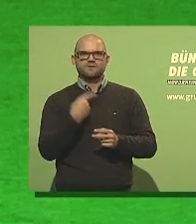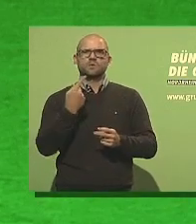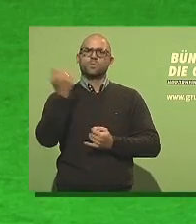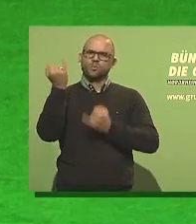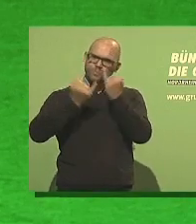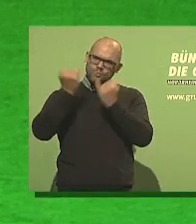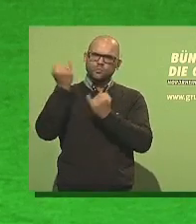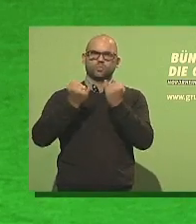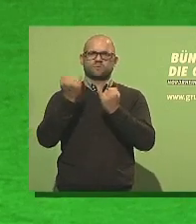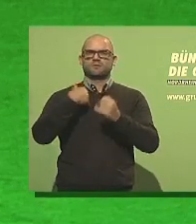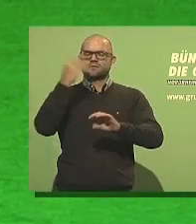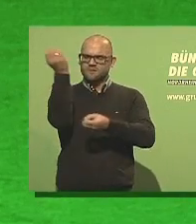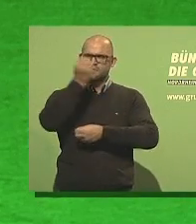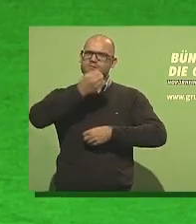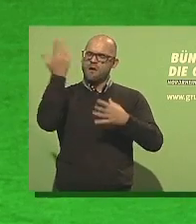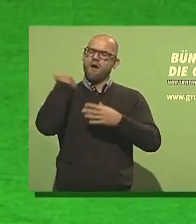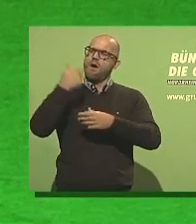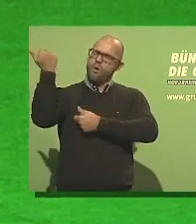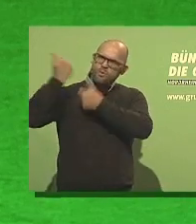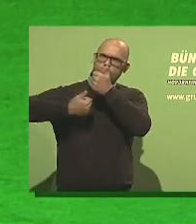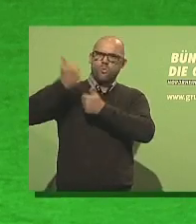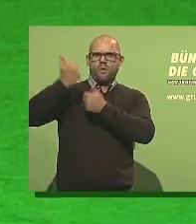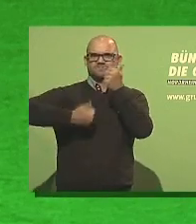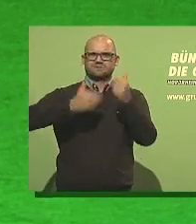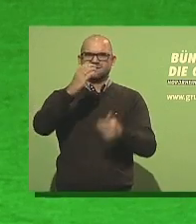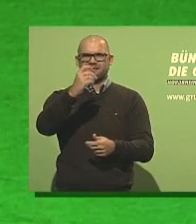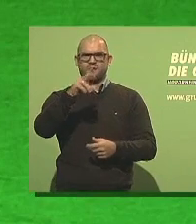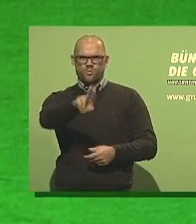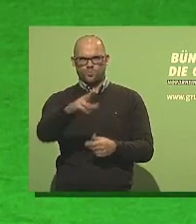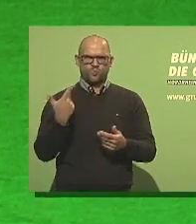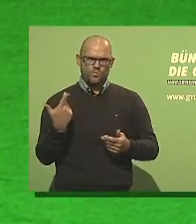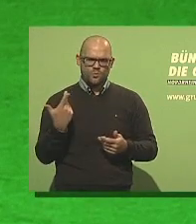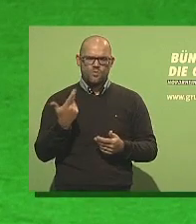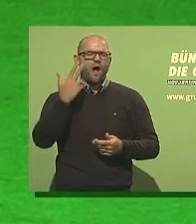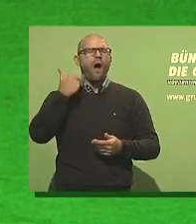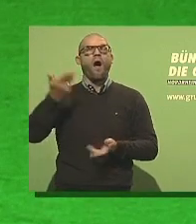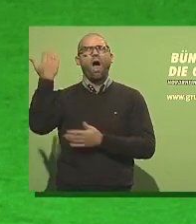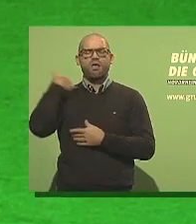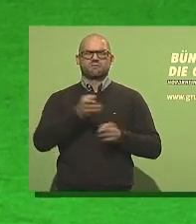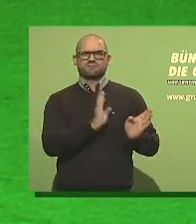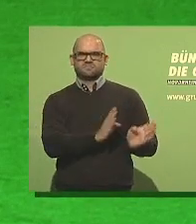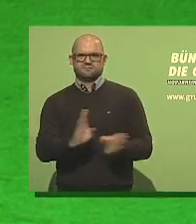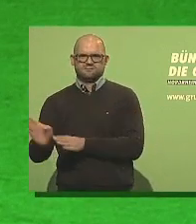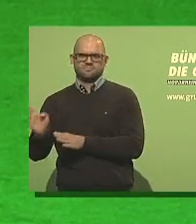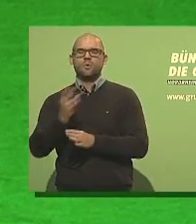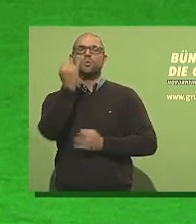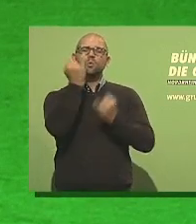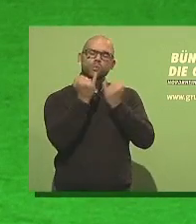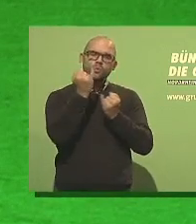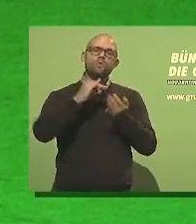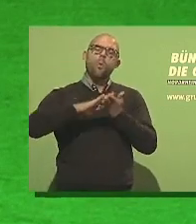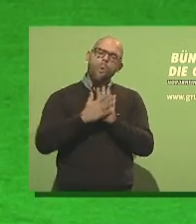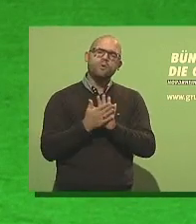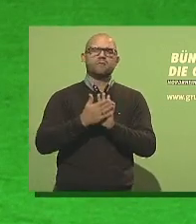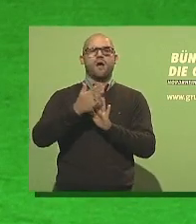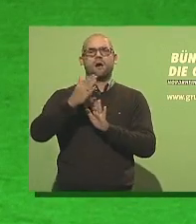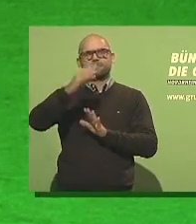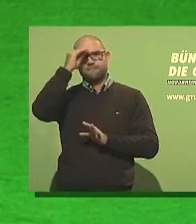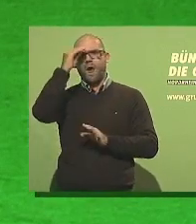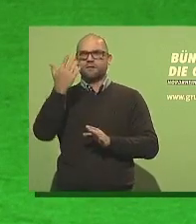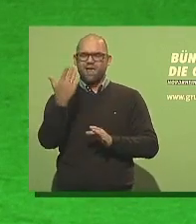zur Biedermeier-CDU. Ihr habt es schon ein paar Mal heute gehört, aber es bleibt richtig. Grün oder Merkel, darum geht es